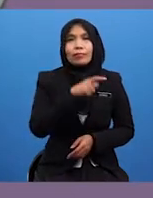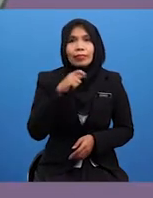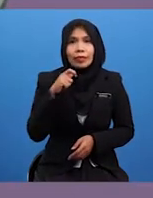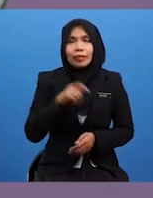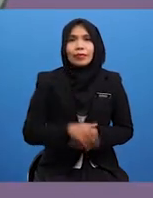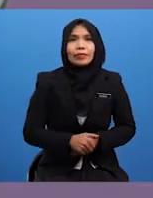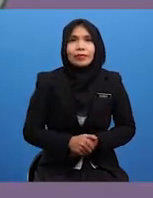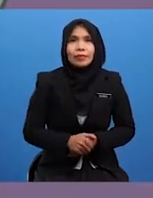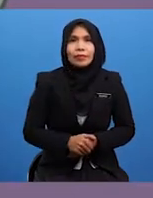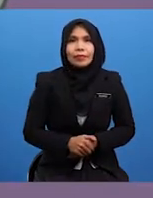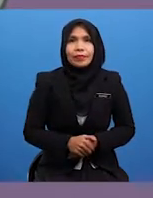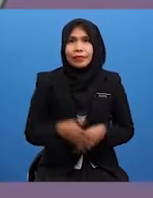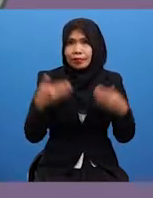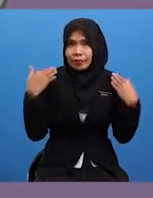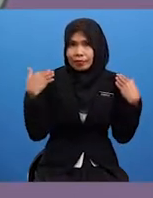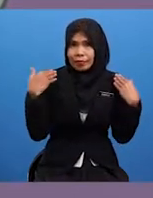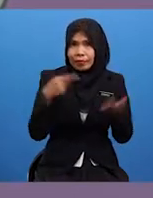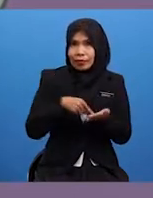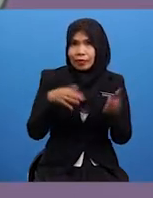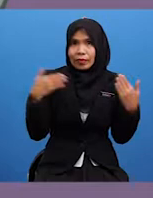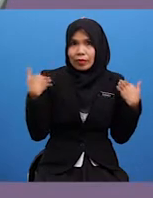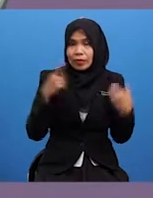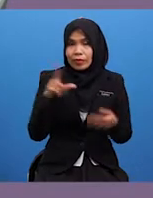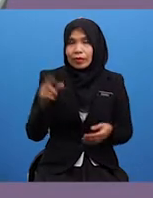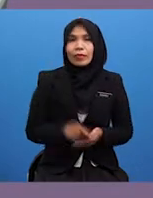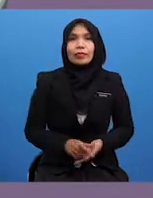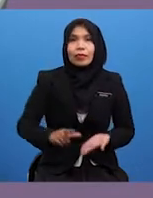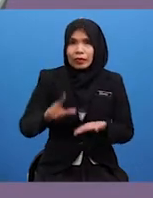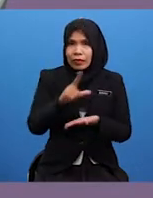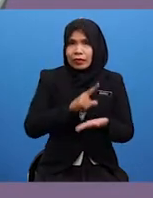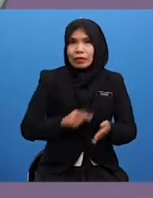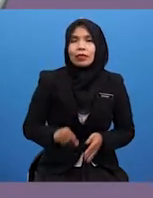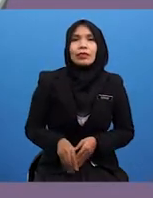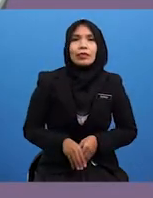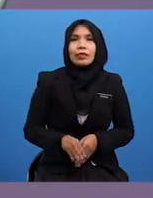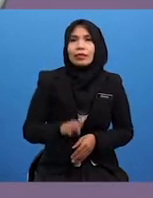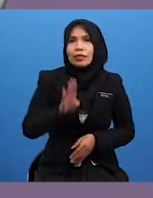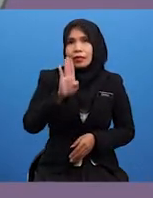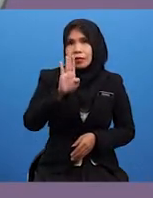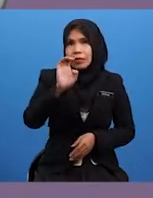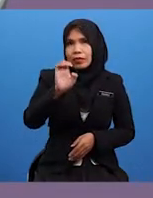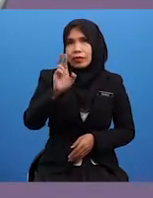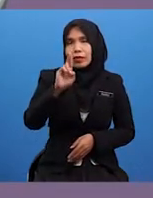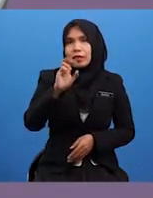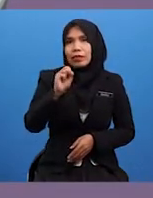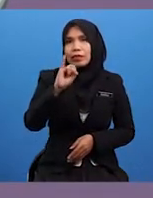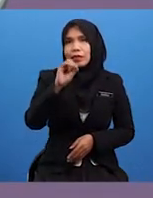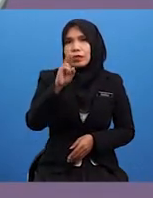Okay. Ini adalah litar bersiri. Kemudian, untuk litar selari,